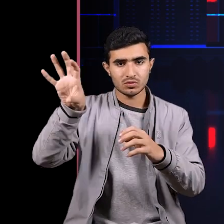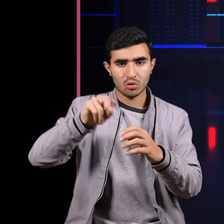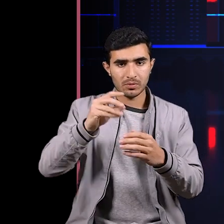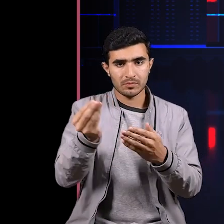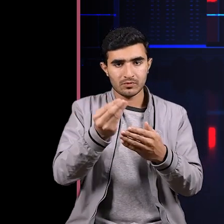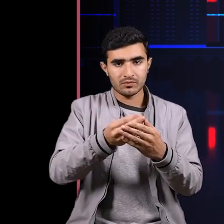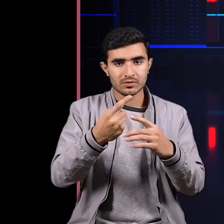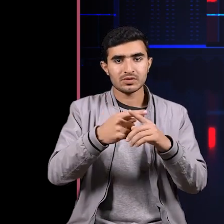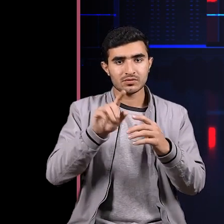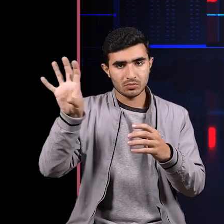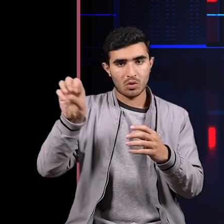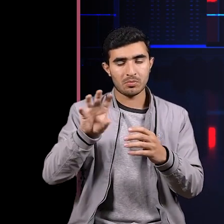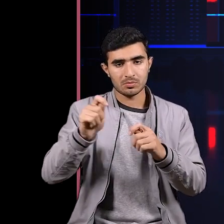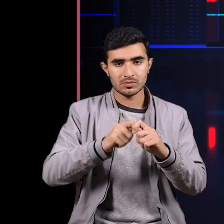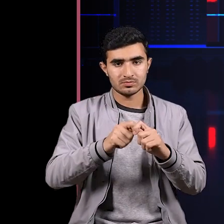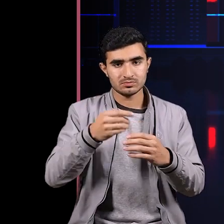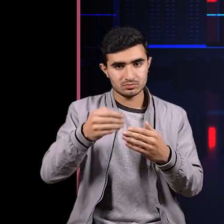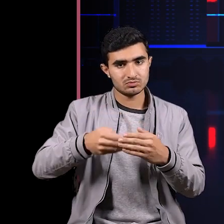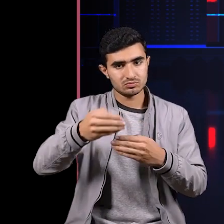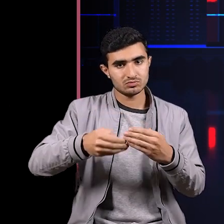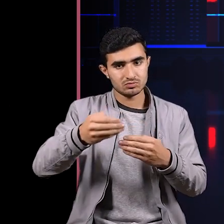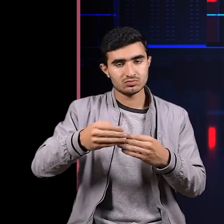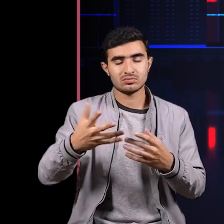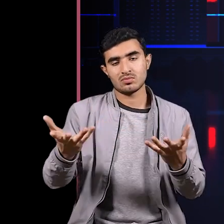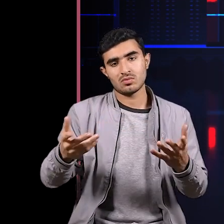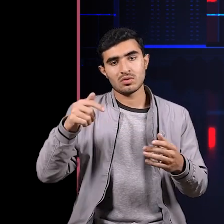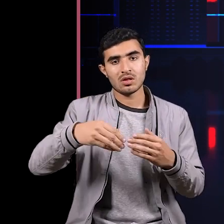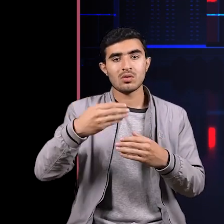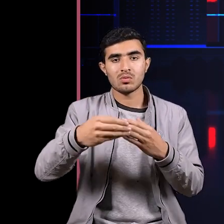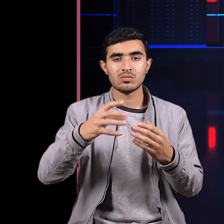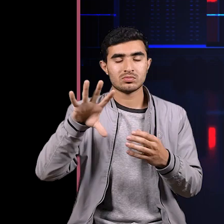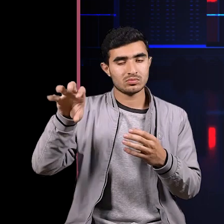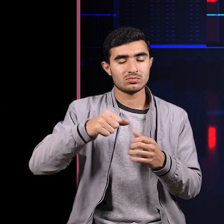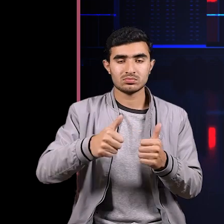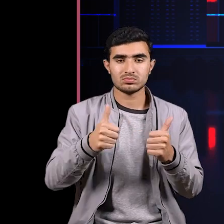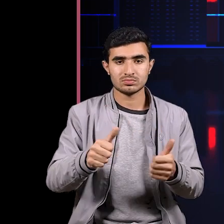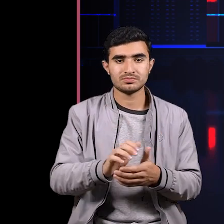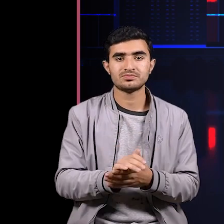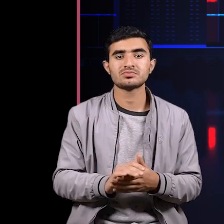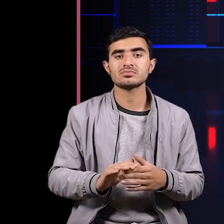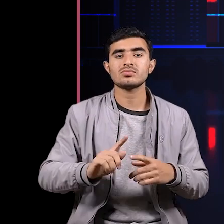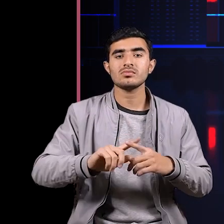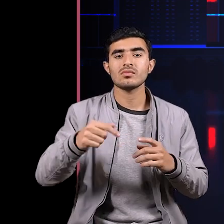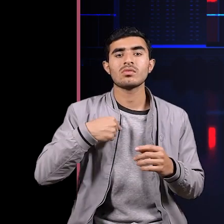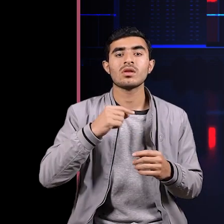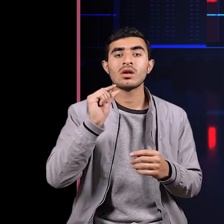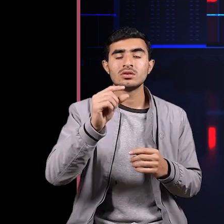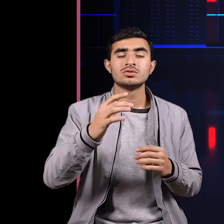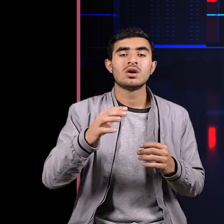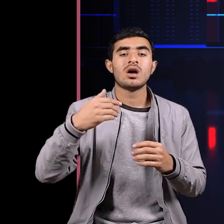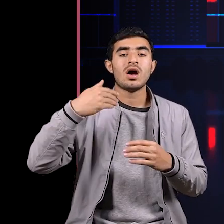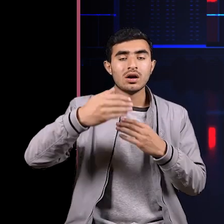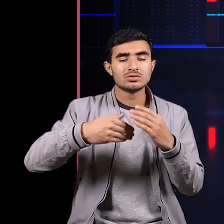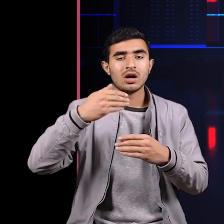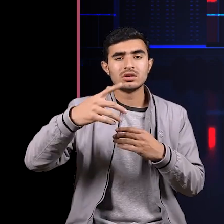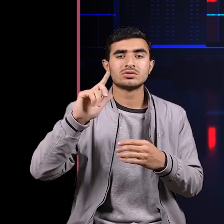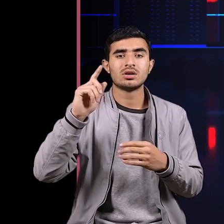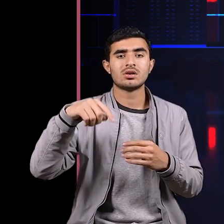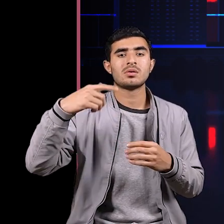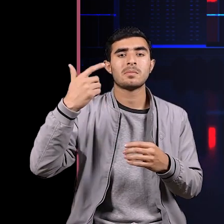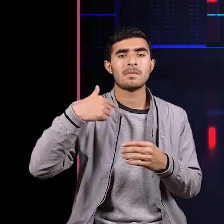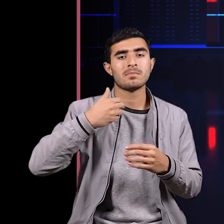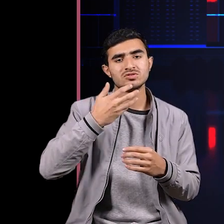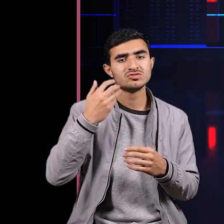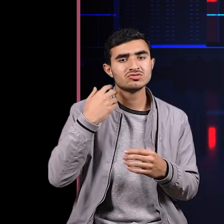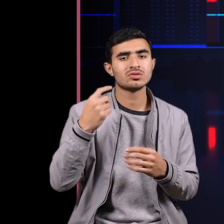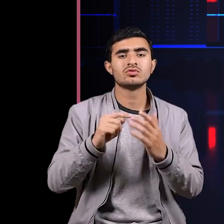तक चली आ रही हैं, लेकिन बीच में ऐसा हुआ कि वो प्रोसेस स्लो डाउन हुआ। उसके कई सारे रीज़न्स हैं। इस मुख्तसर सी सेशन